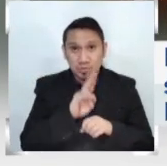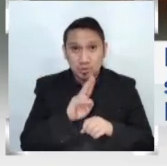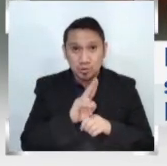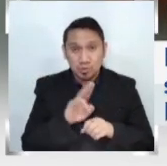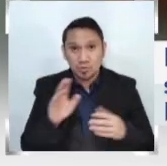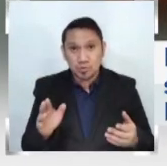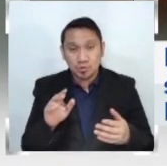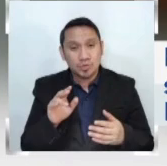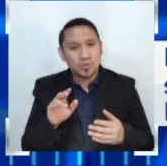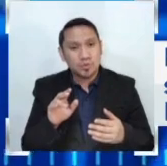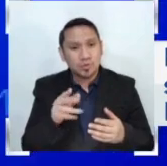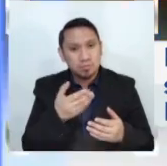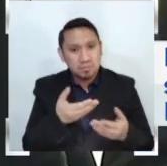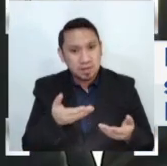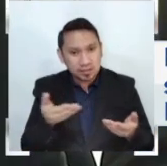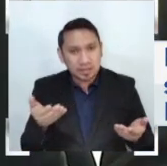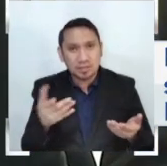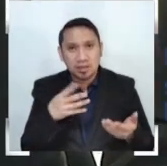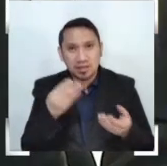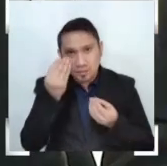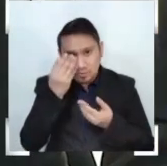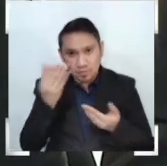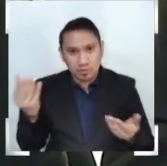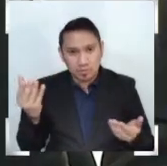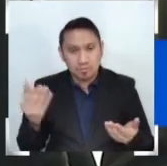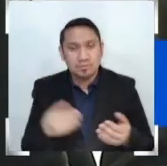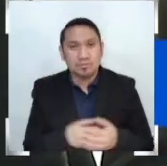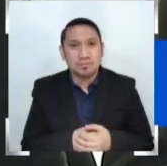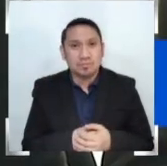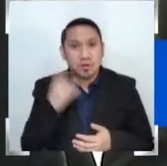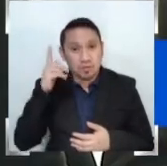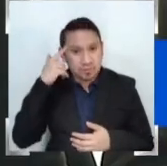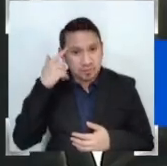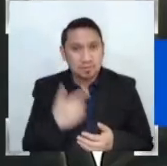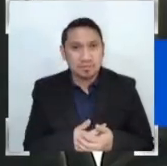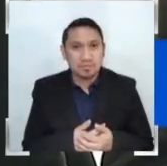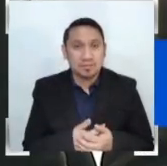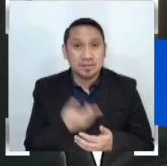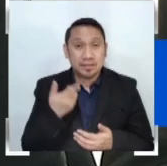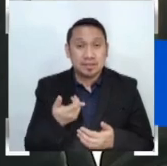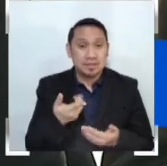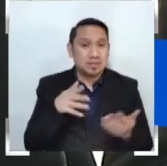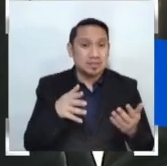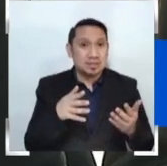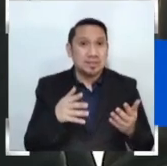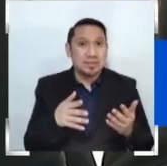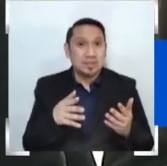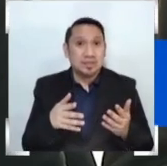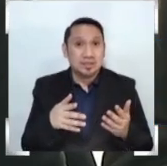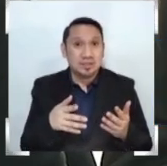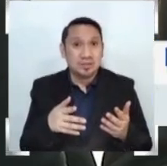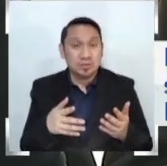agad ipagbigay alam sa mga otoridad. These discarded rocket stages are usually designed and planned to shed